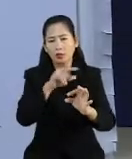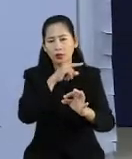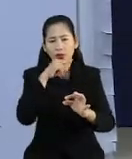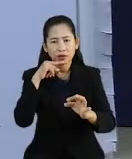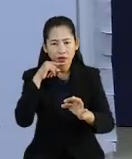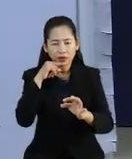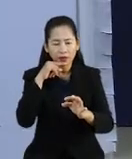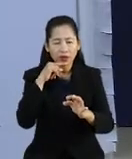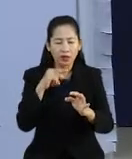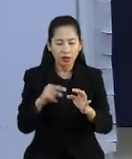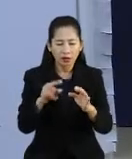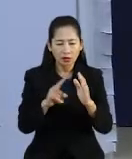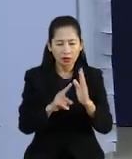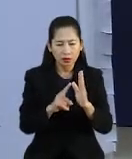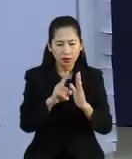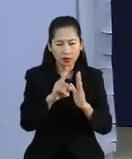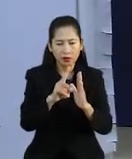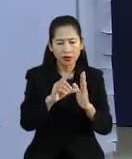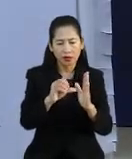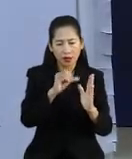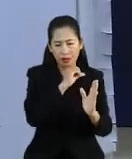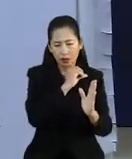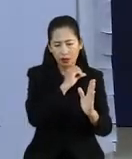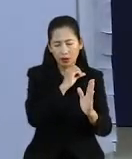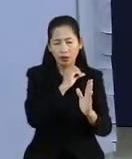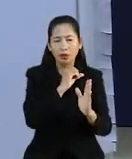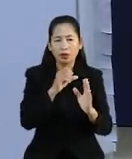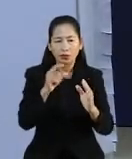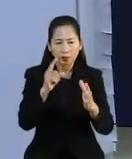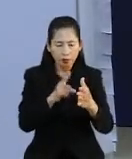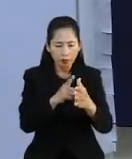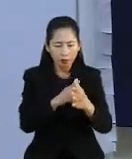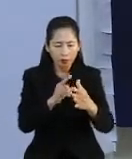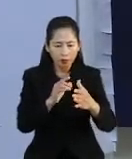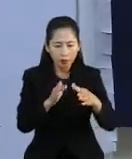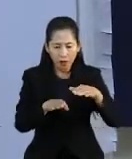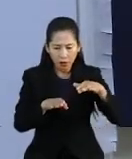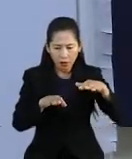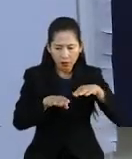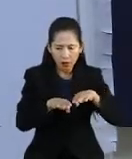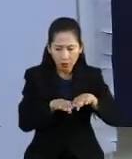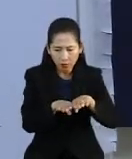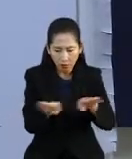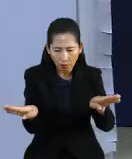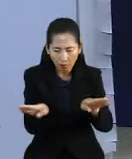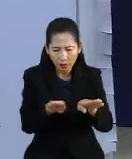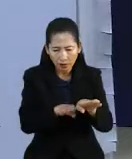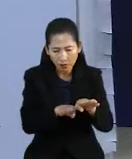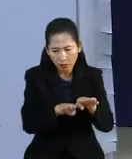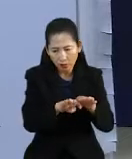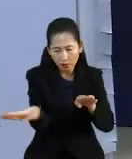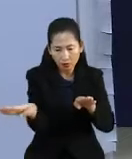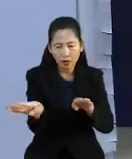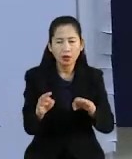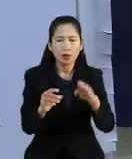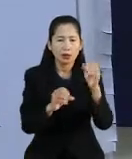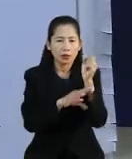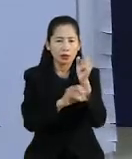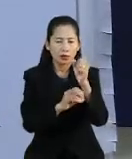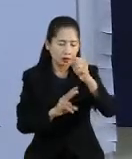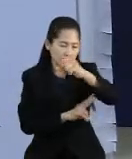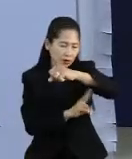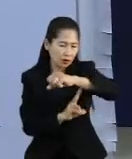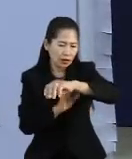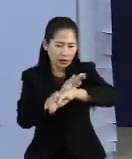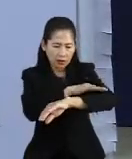xã bòn rú xí. Từ tư khẳng lịch trăng hô plơ bỏng bài. Stop ambassador. Hai